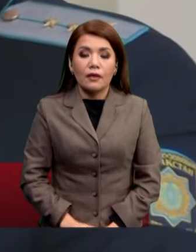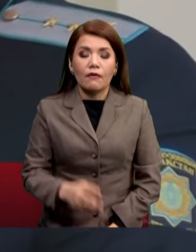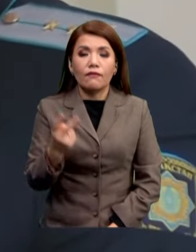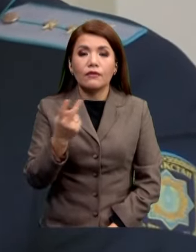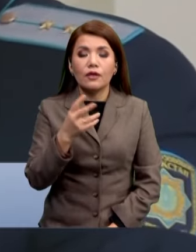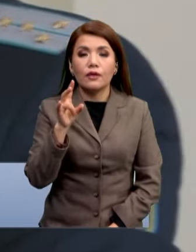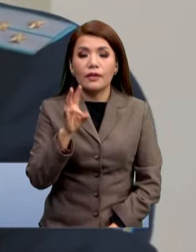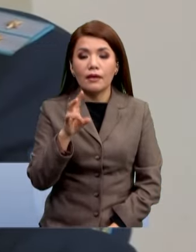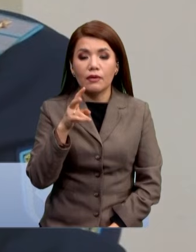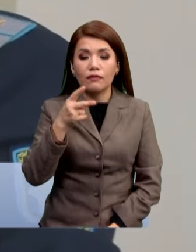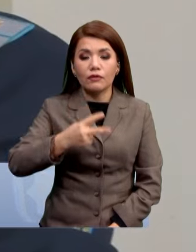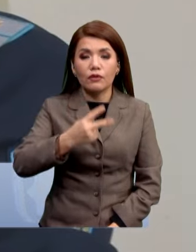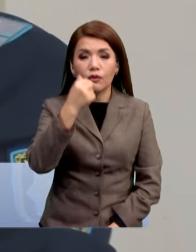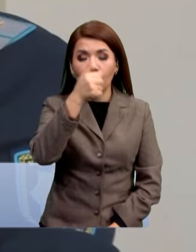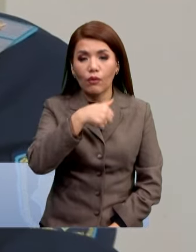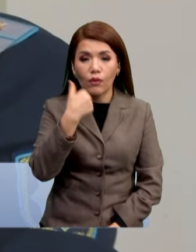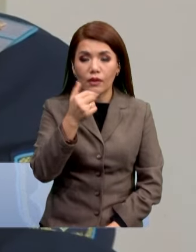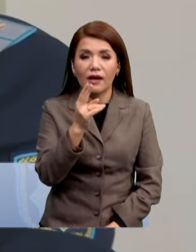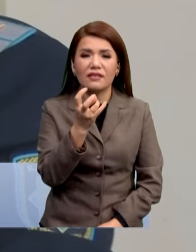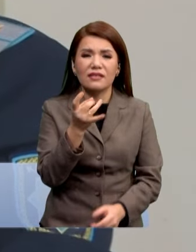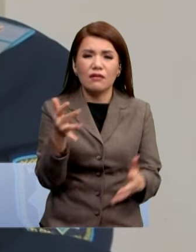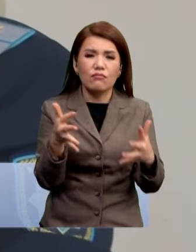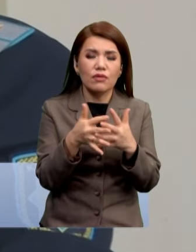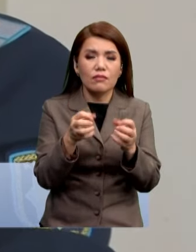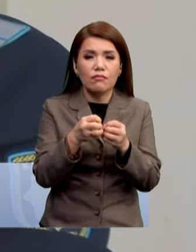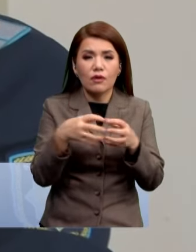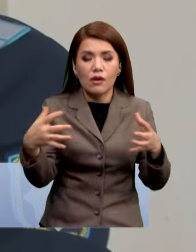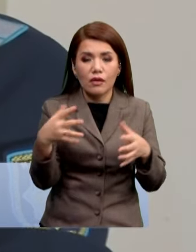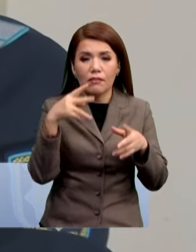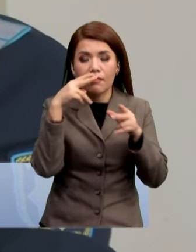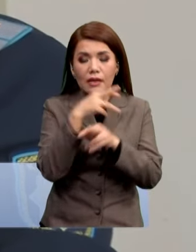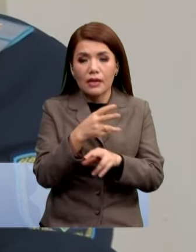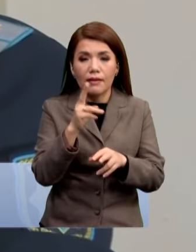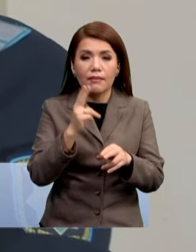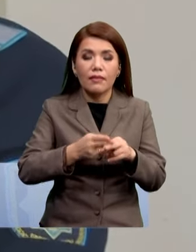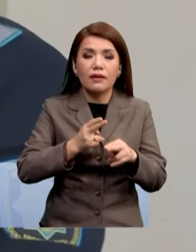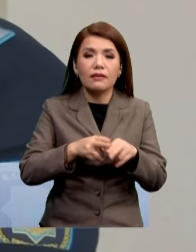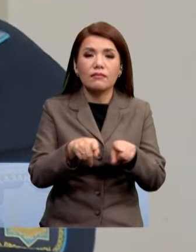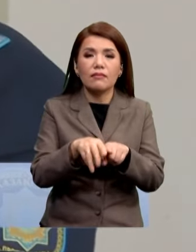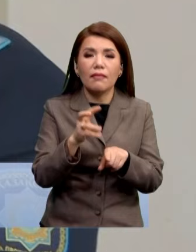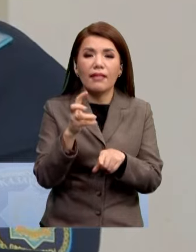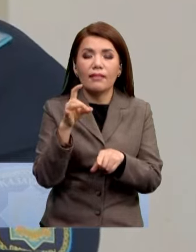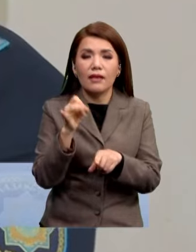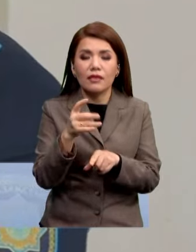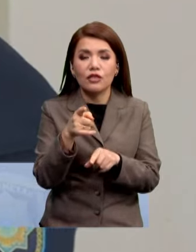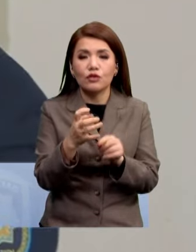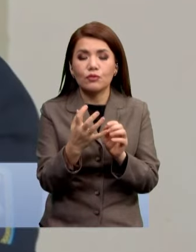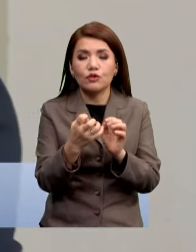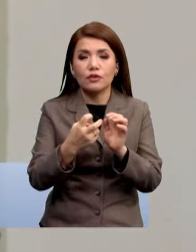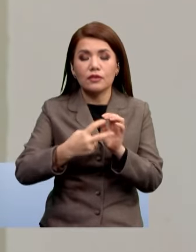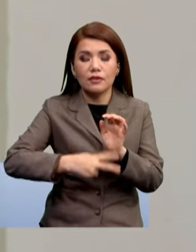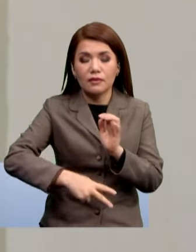2 ноября 2022 года концентрация составила более 5%, объем метана 1572.